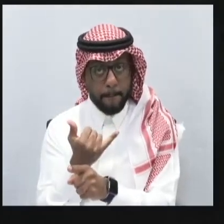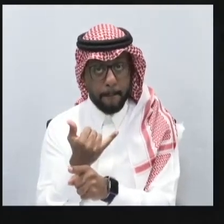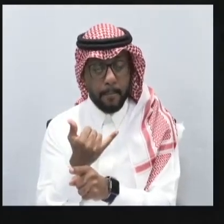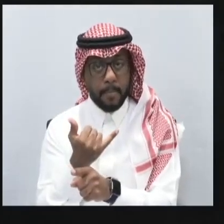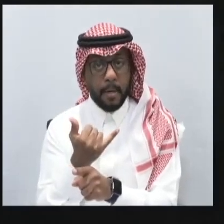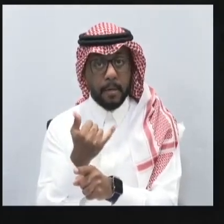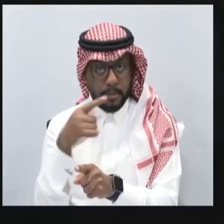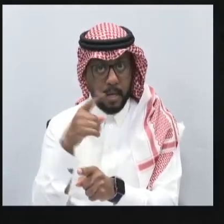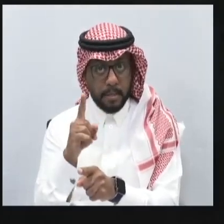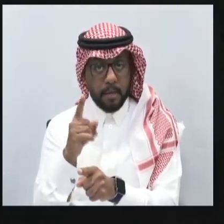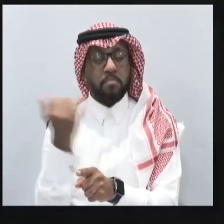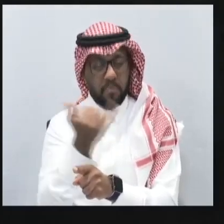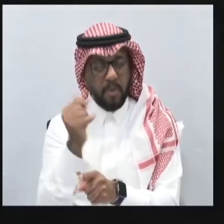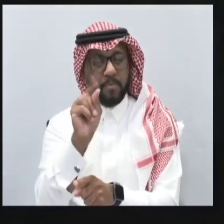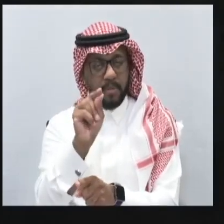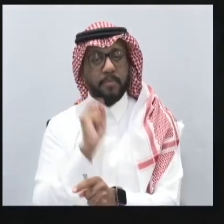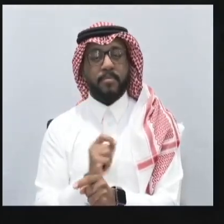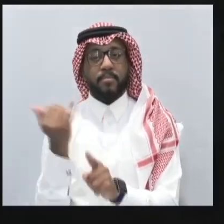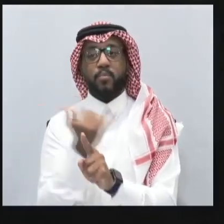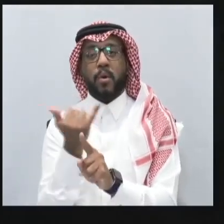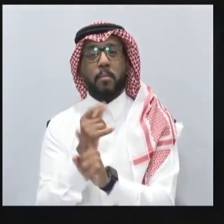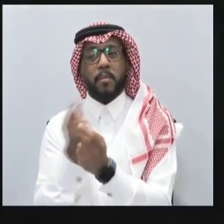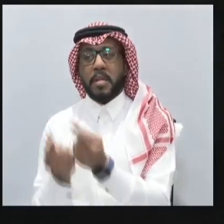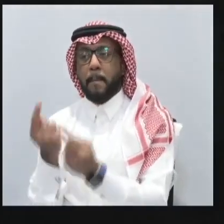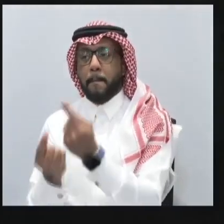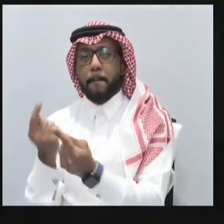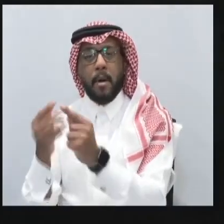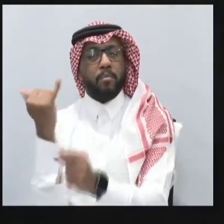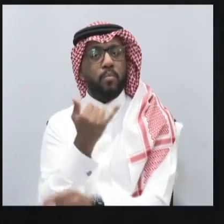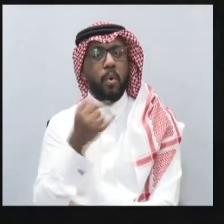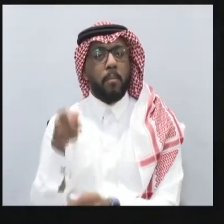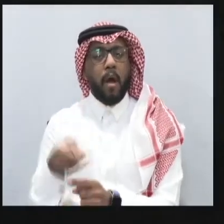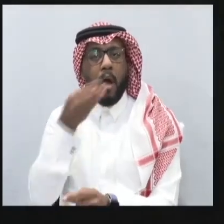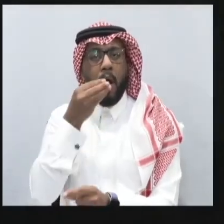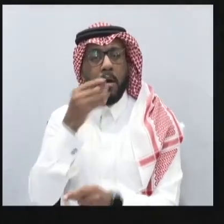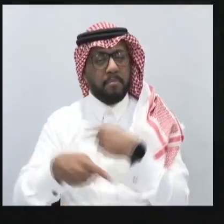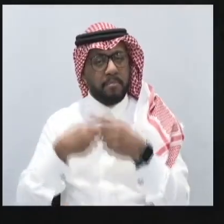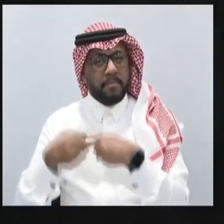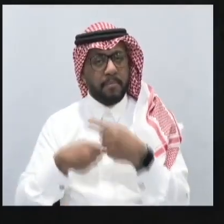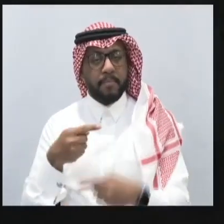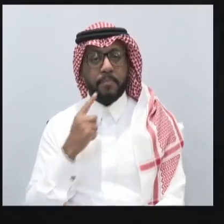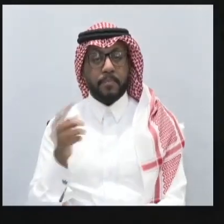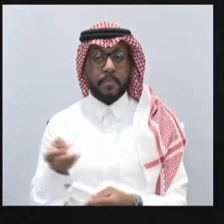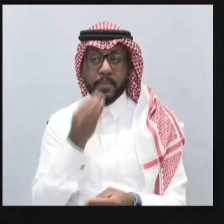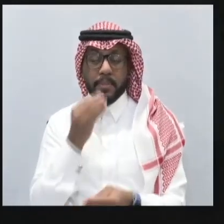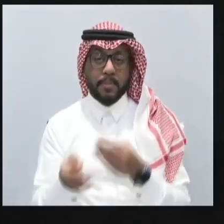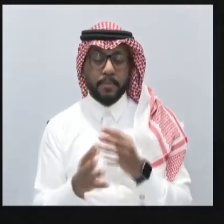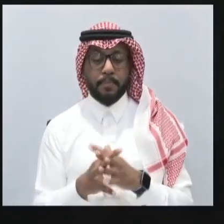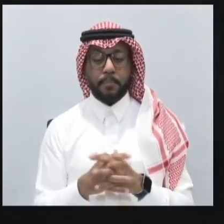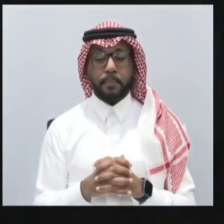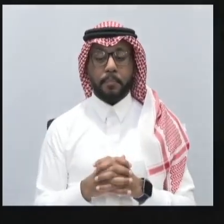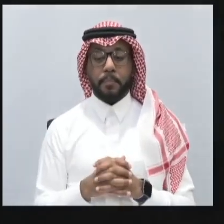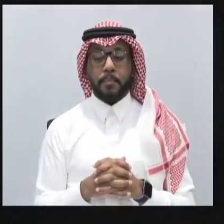للنبات ممتازين نعم تحتاج للنباتات تحتاج انها تتغذى على